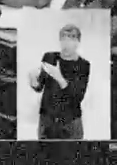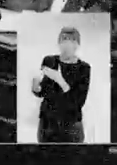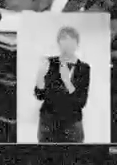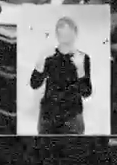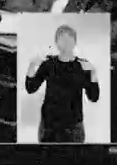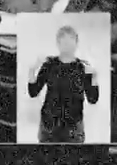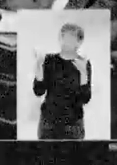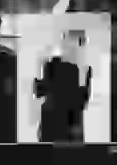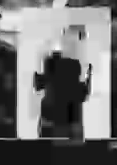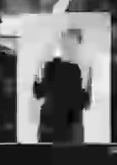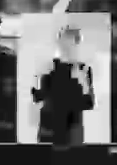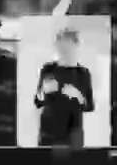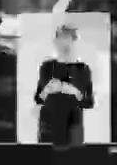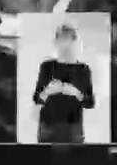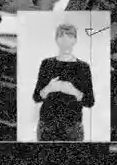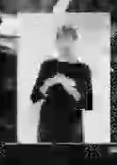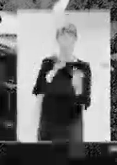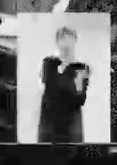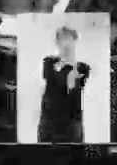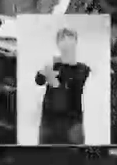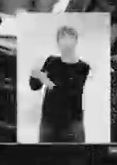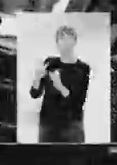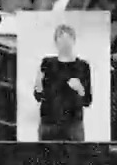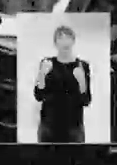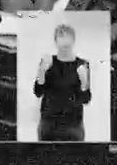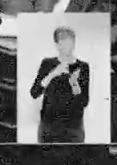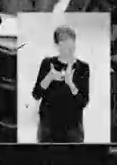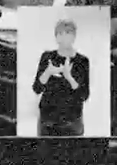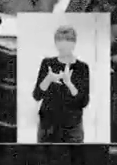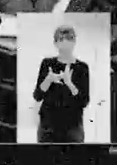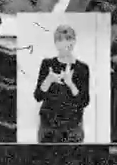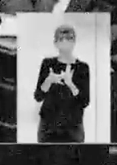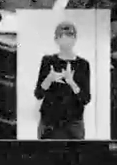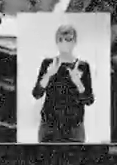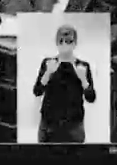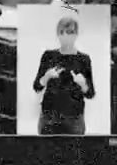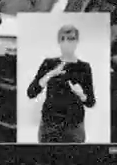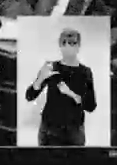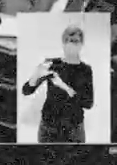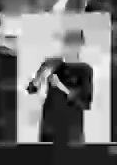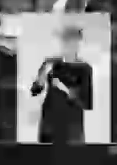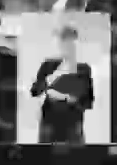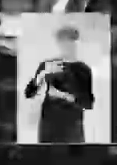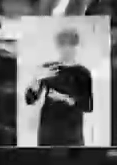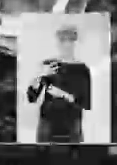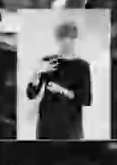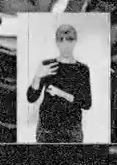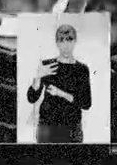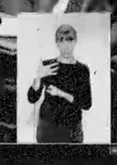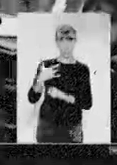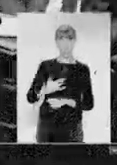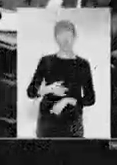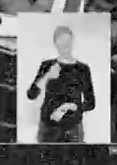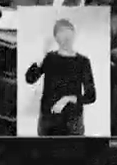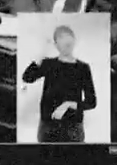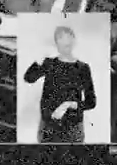C'est dorénavant dans les fermetures de commerce, l'isolement et les distanciations sociales que la France retrouvera